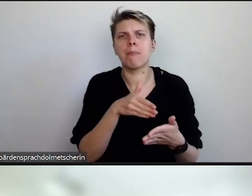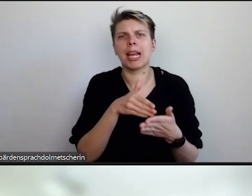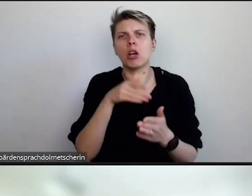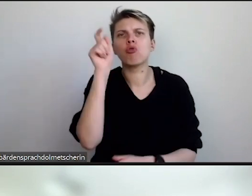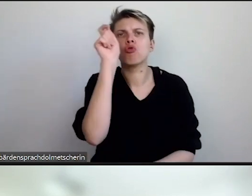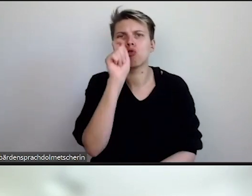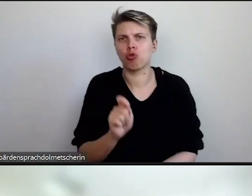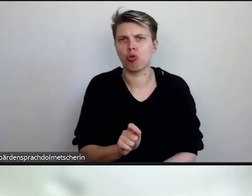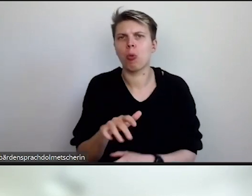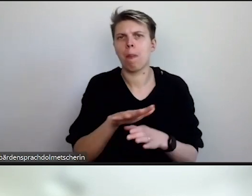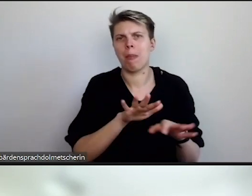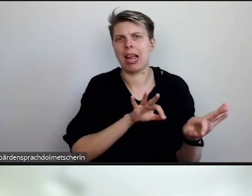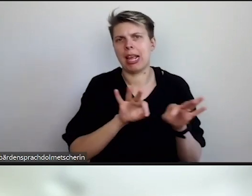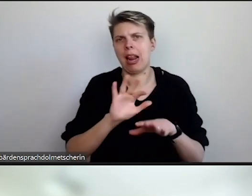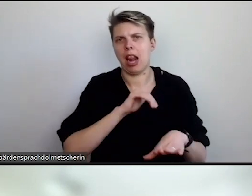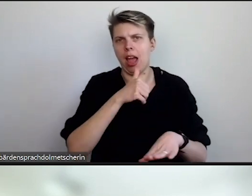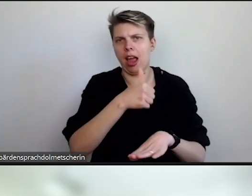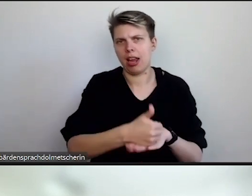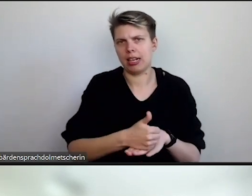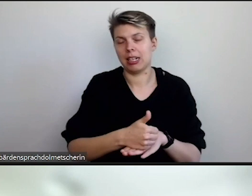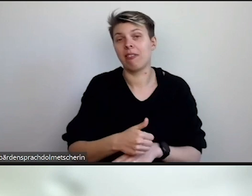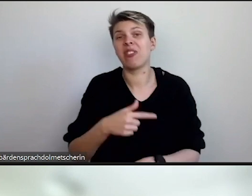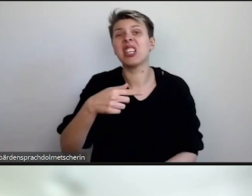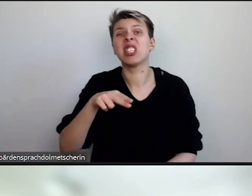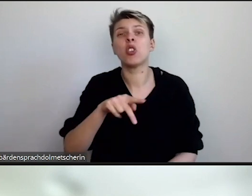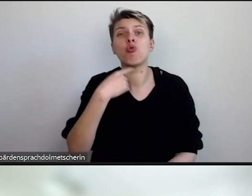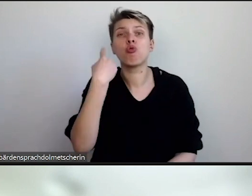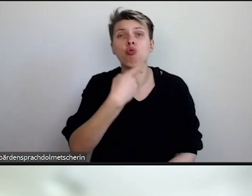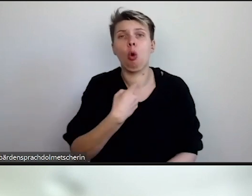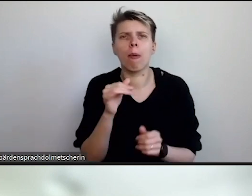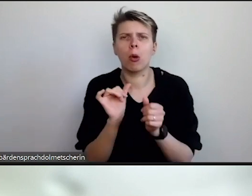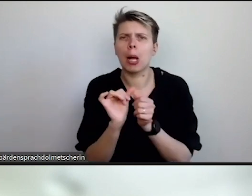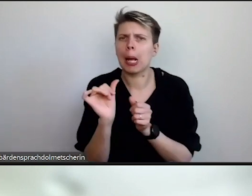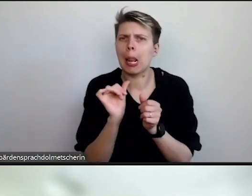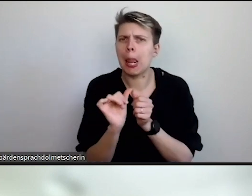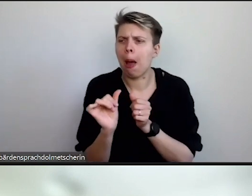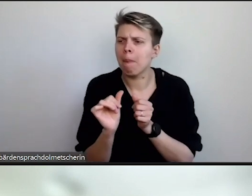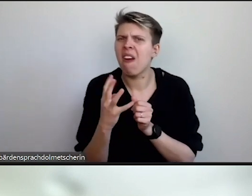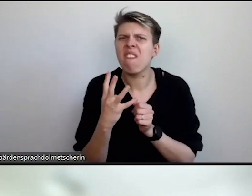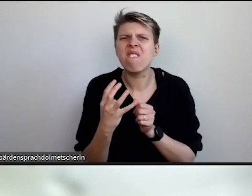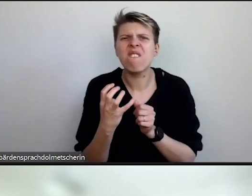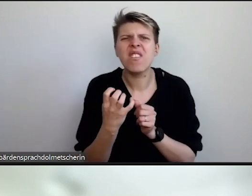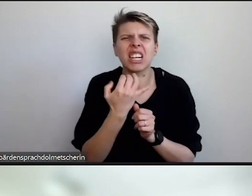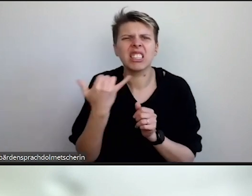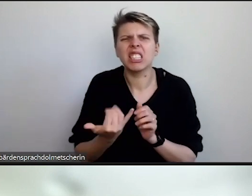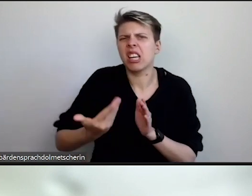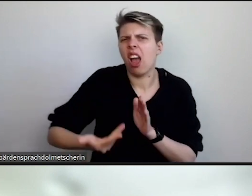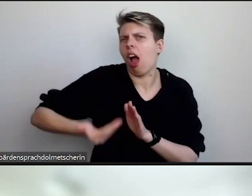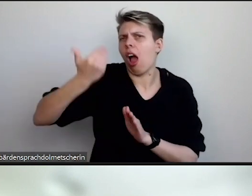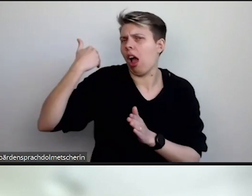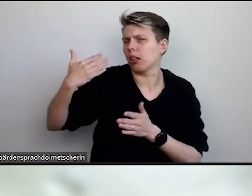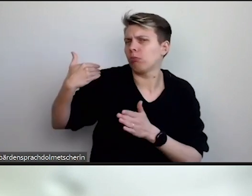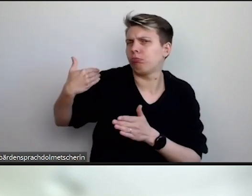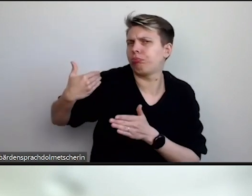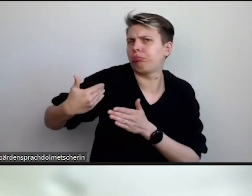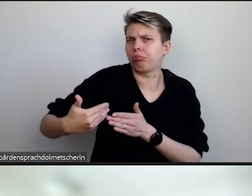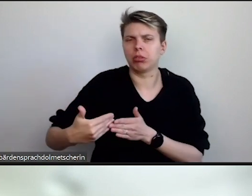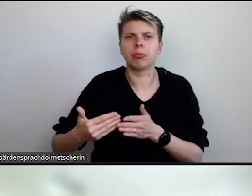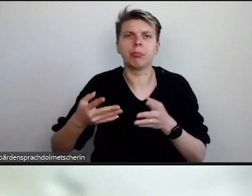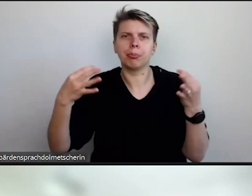Studium. Wir beschäftigen uns an der TU Dortmund schon seit knapp oder über 40 Jahren damit, wie man